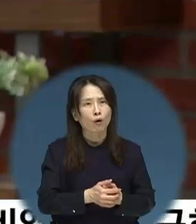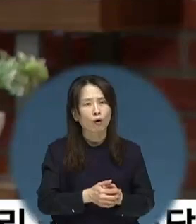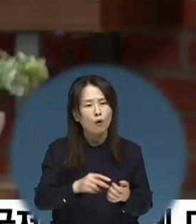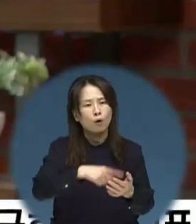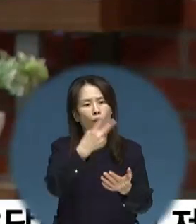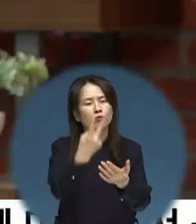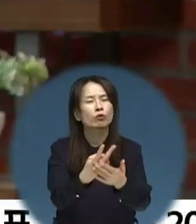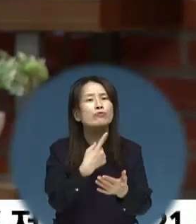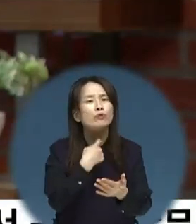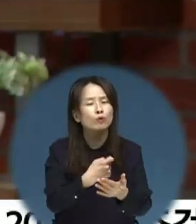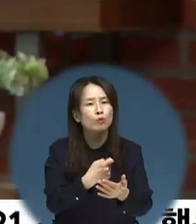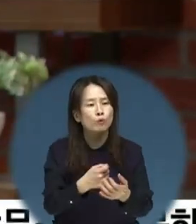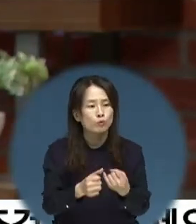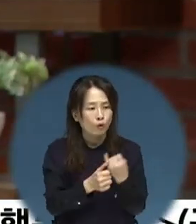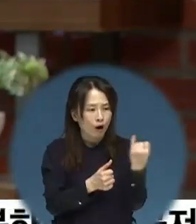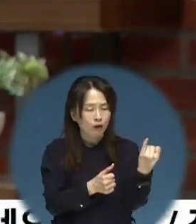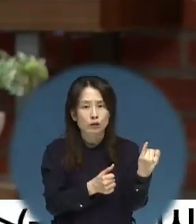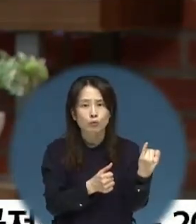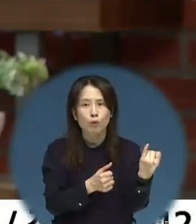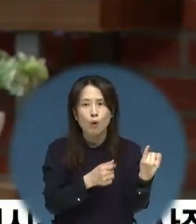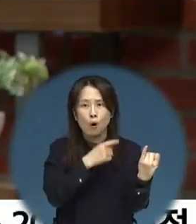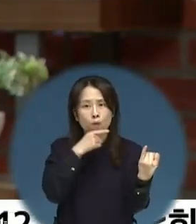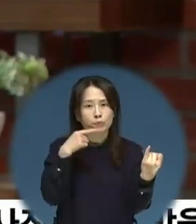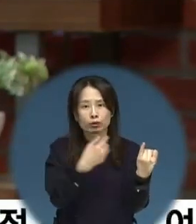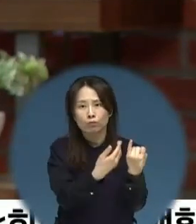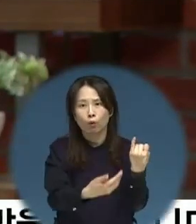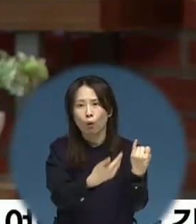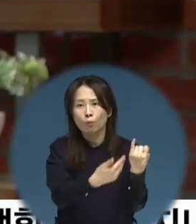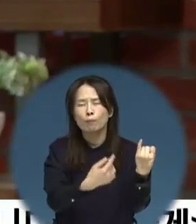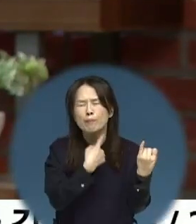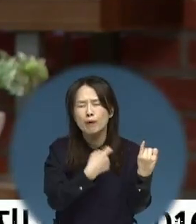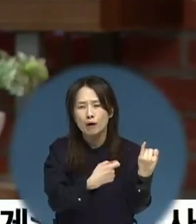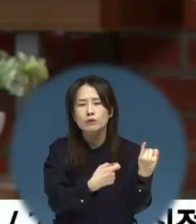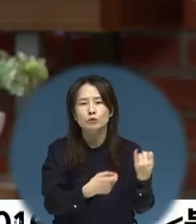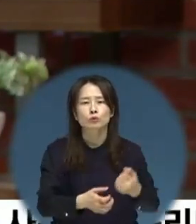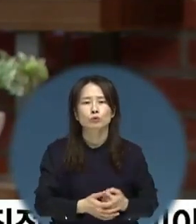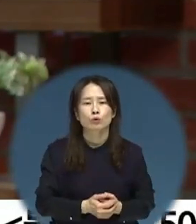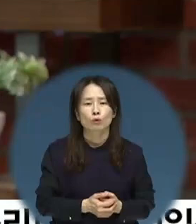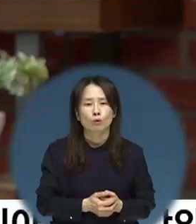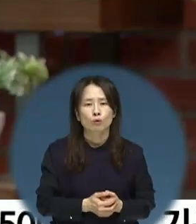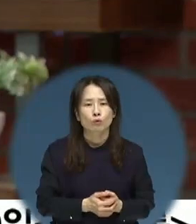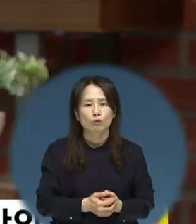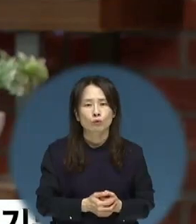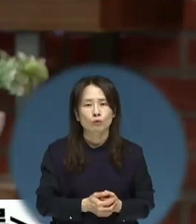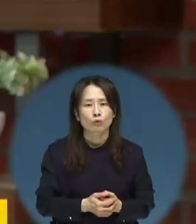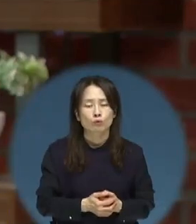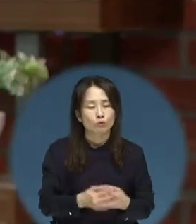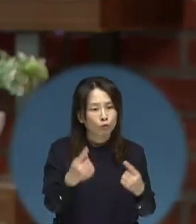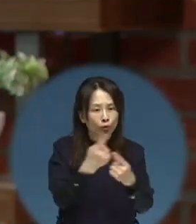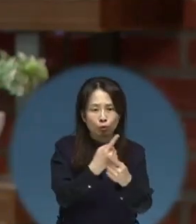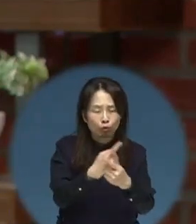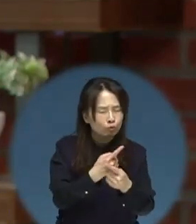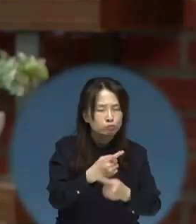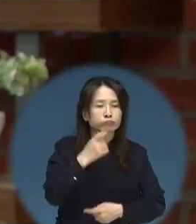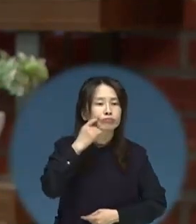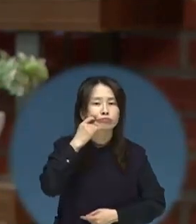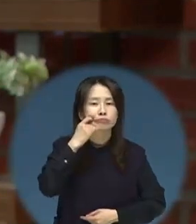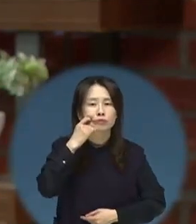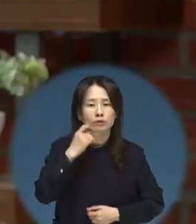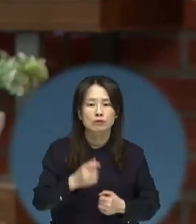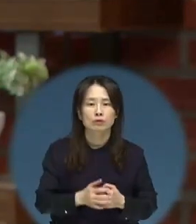갈 병원도 없고 아이고. 뭐 연락을 해서 유급상황에서 처리할 수도 없고 또 저희가 결혼을 이제 학교를 짓고 나서